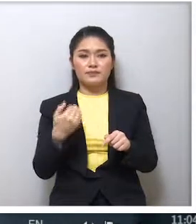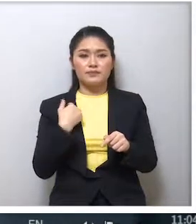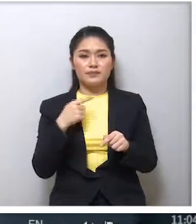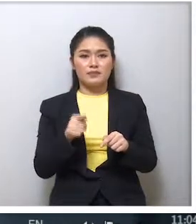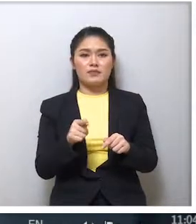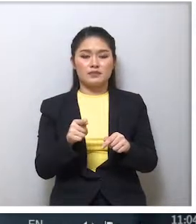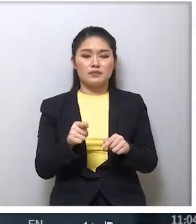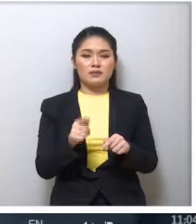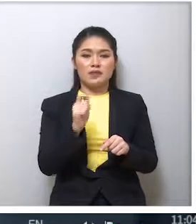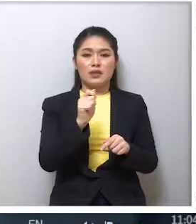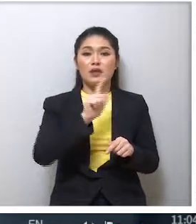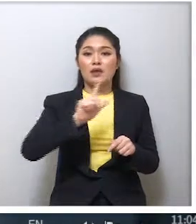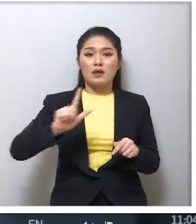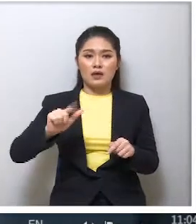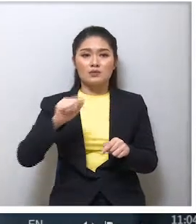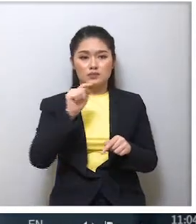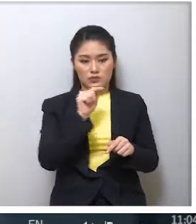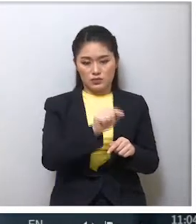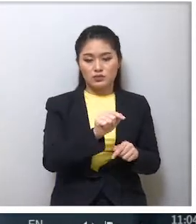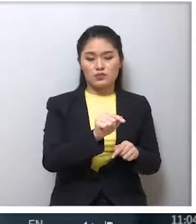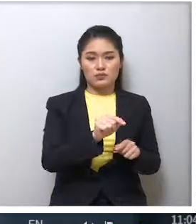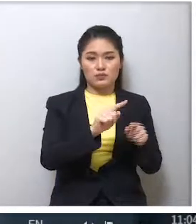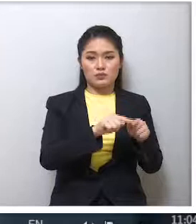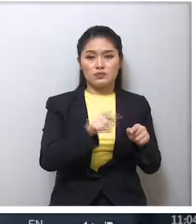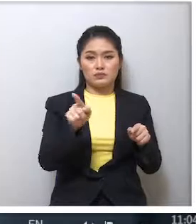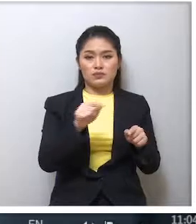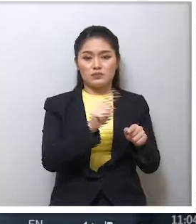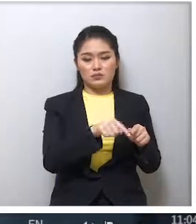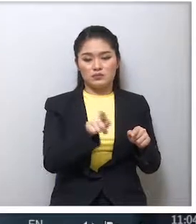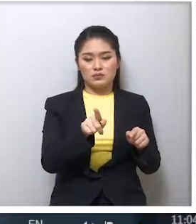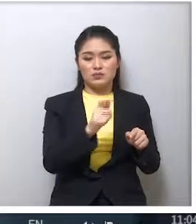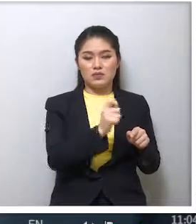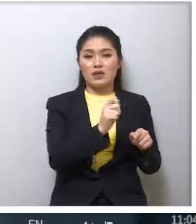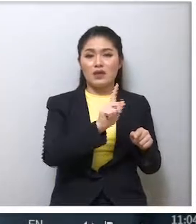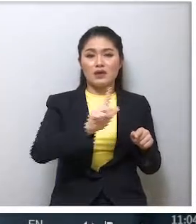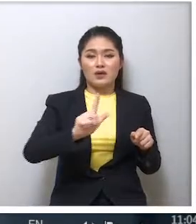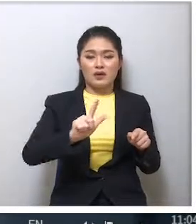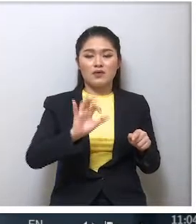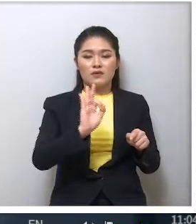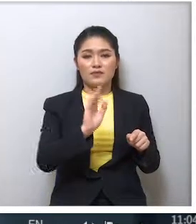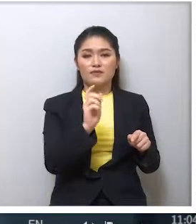Alpha Channelต้องติ๊กตรงนี้นะครับติ๊กตรง Alpha Channel